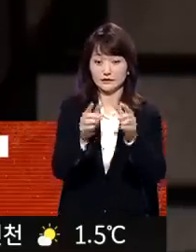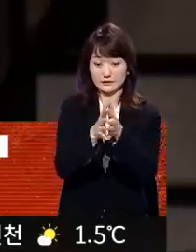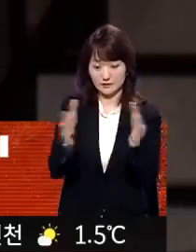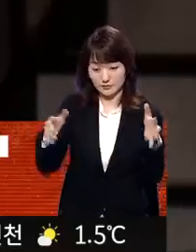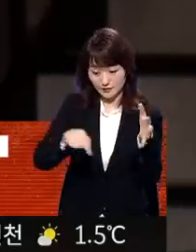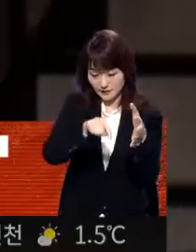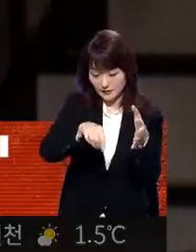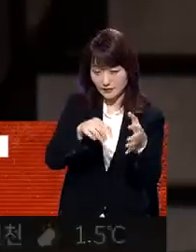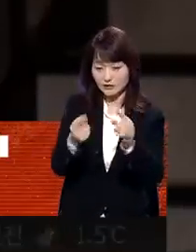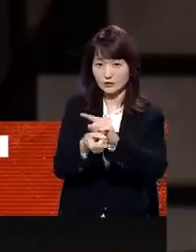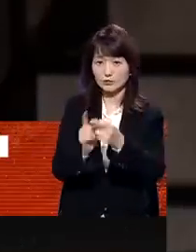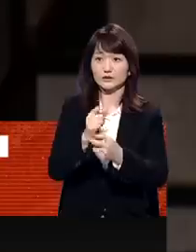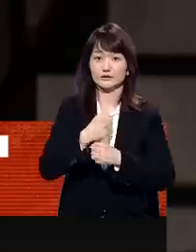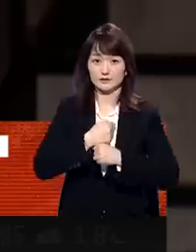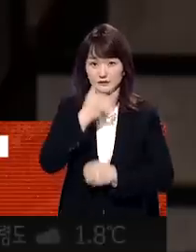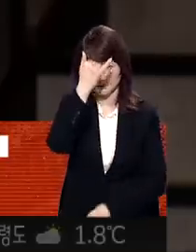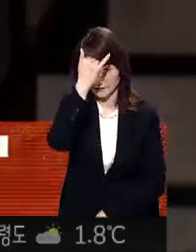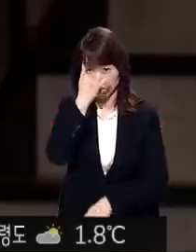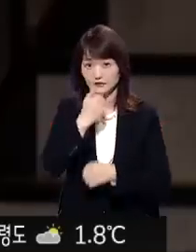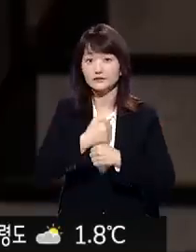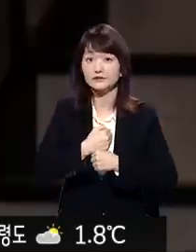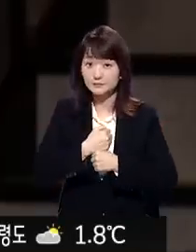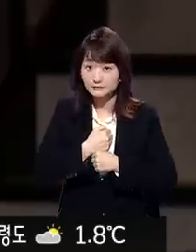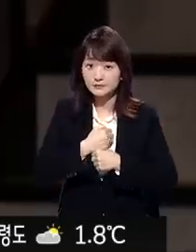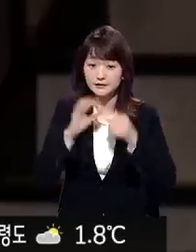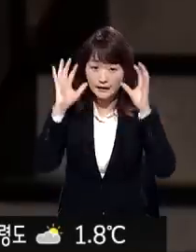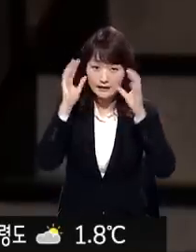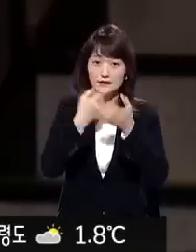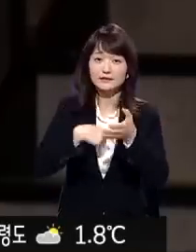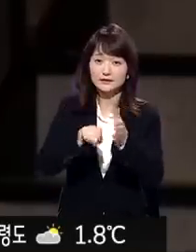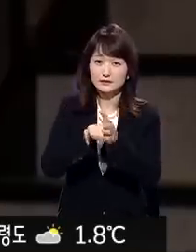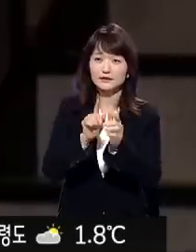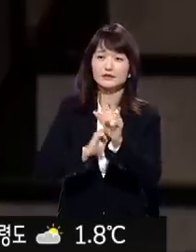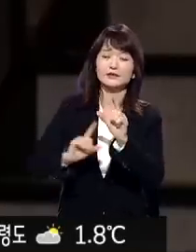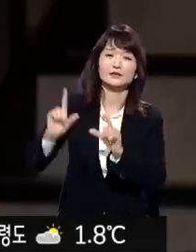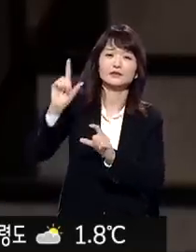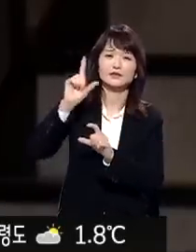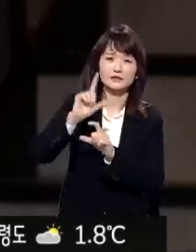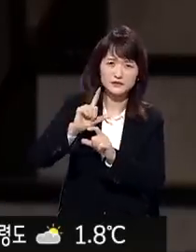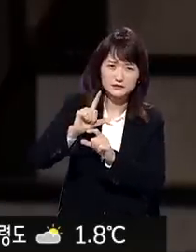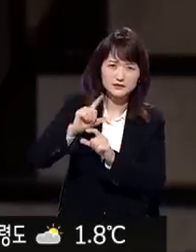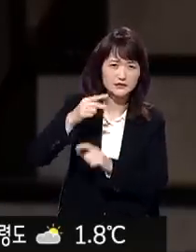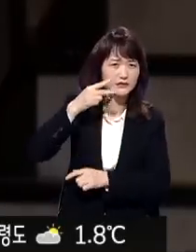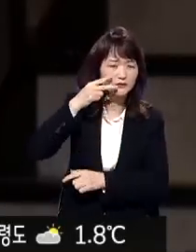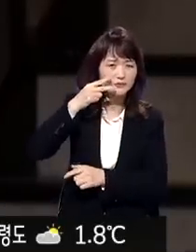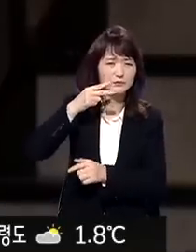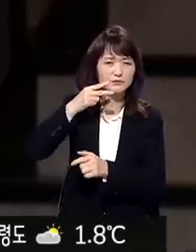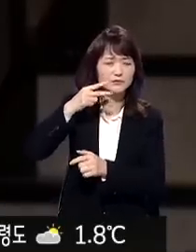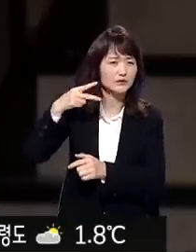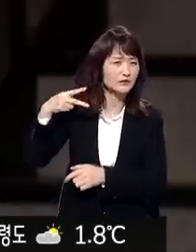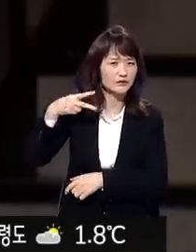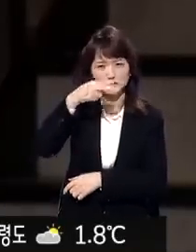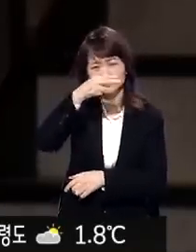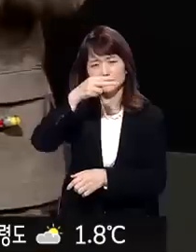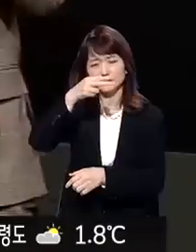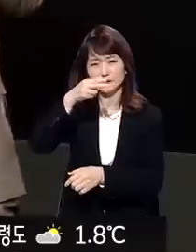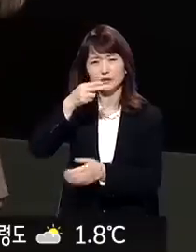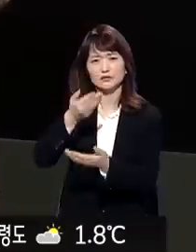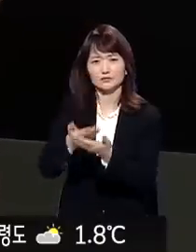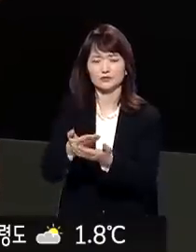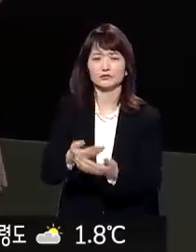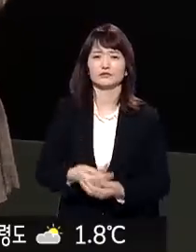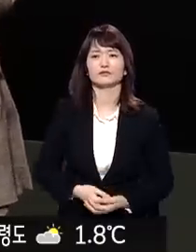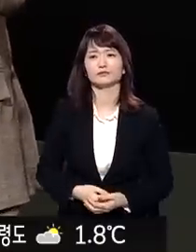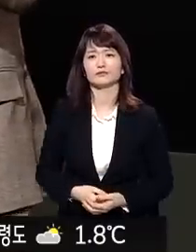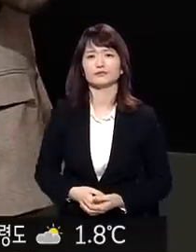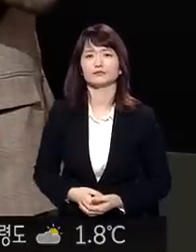내에서 서로 지킬 수 있는 예의는 같이 지켜주시고 아이를 위해서 더더욱 흡연을 안 하셨으면 좋겠다는 말씀 드리겠습니다. 자, 그러면